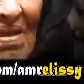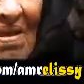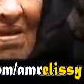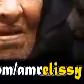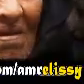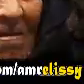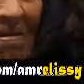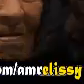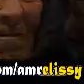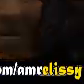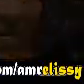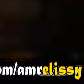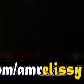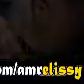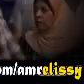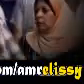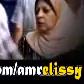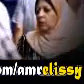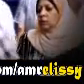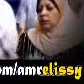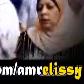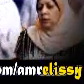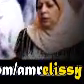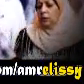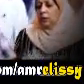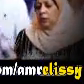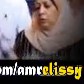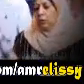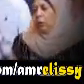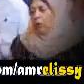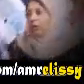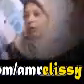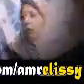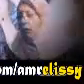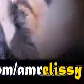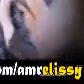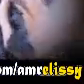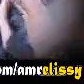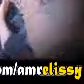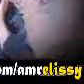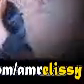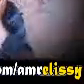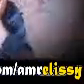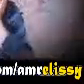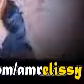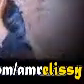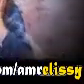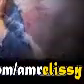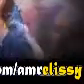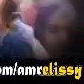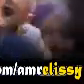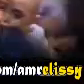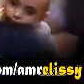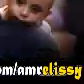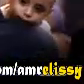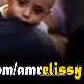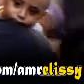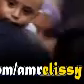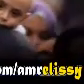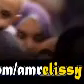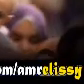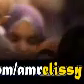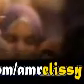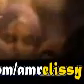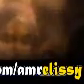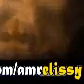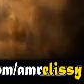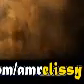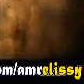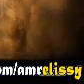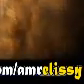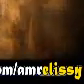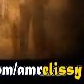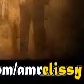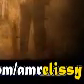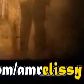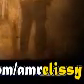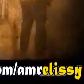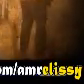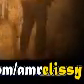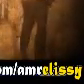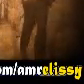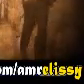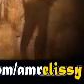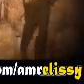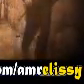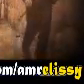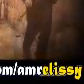ناس عايشة بتجري وشقيانة وهي عايشة وخلاص. كان